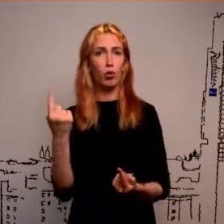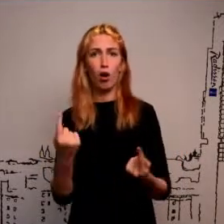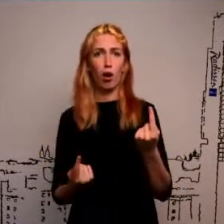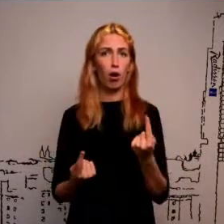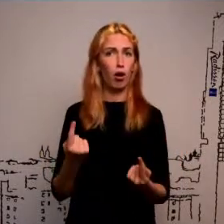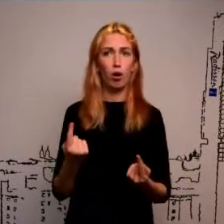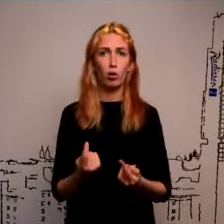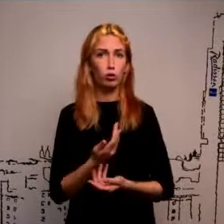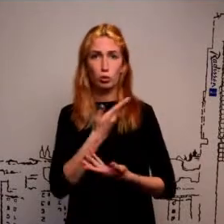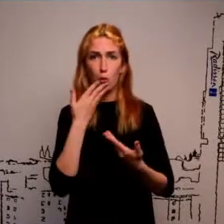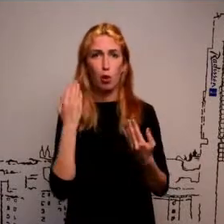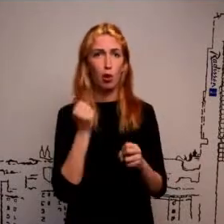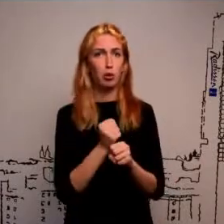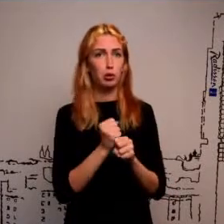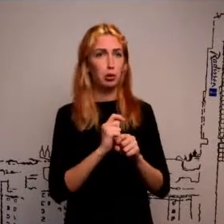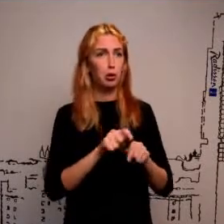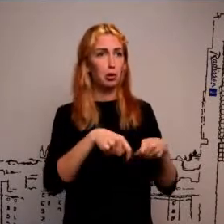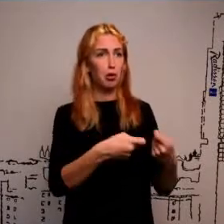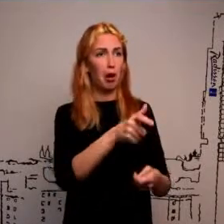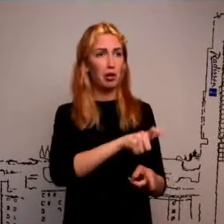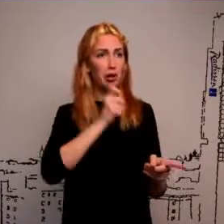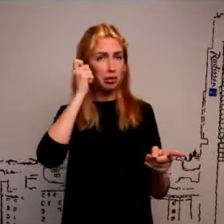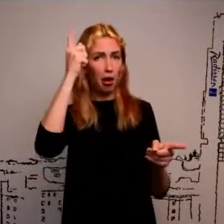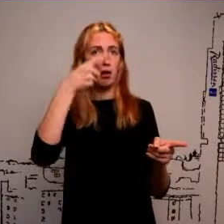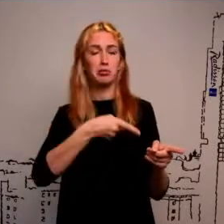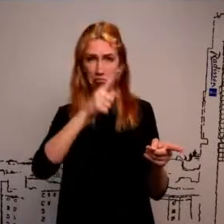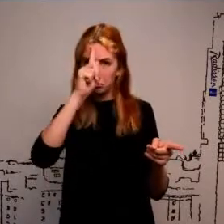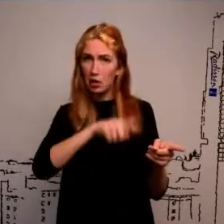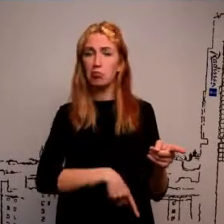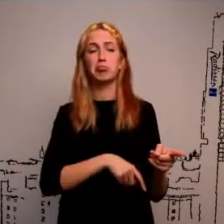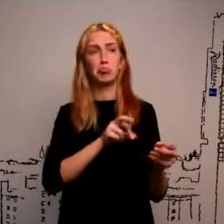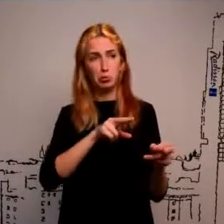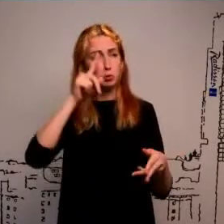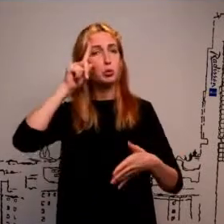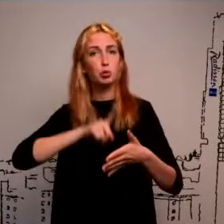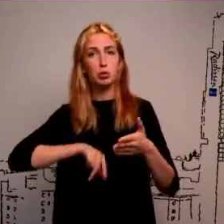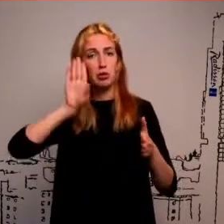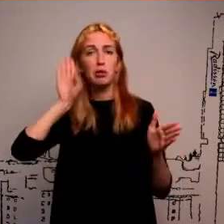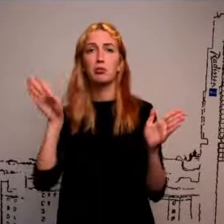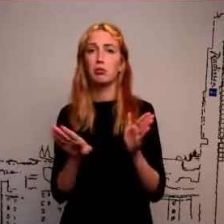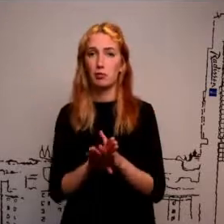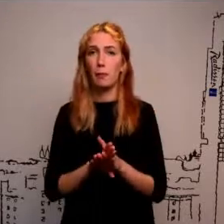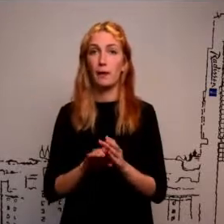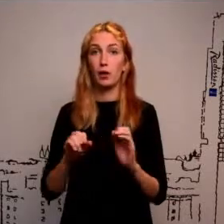kahtle tööandja tarkuses. Seega, kui nad meieni jõuavad, on nad väga tihti üllatunud,